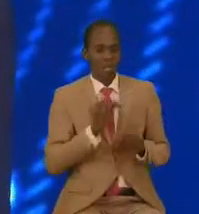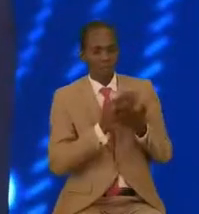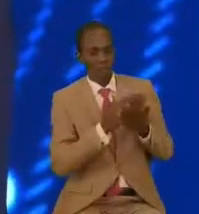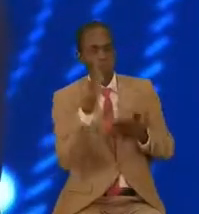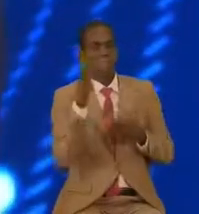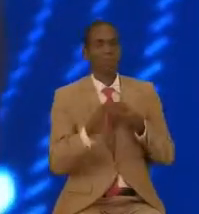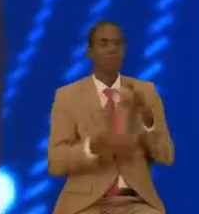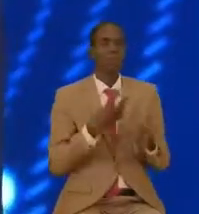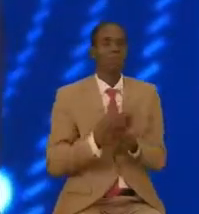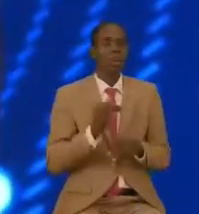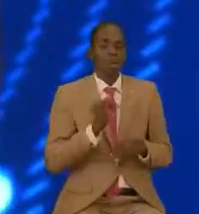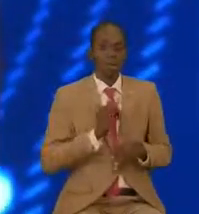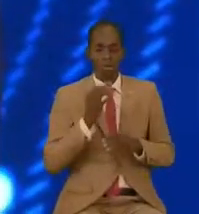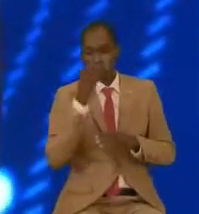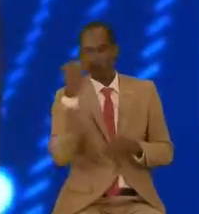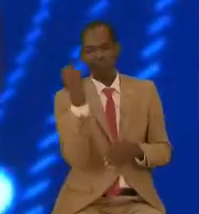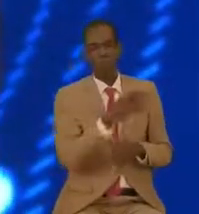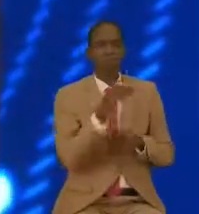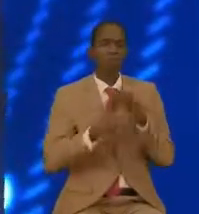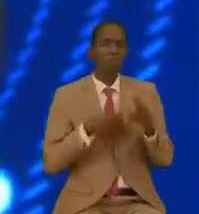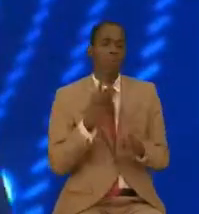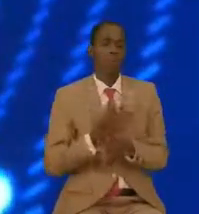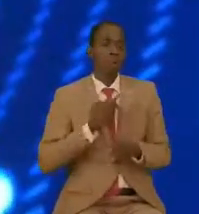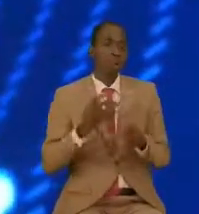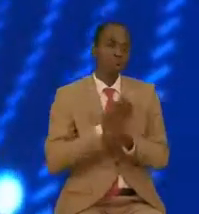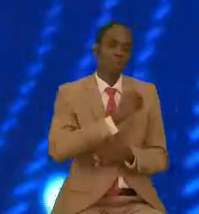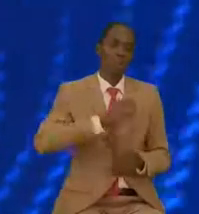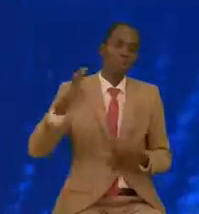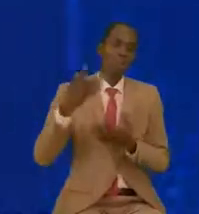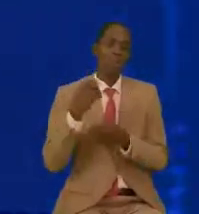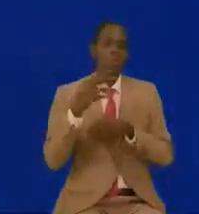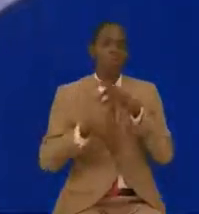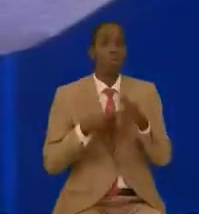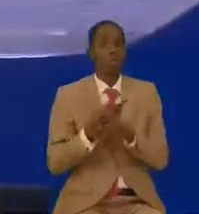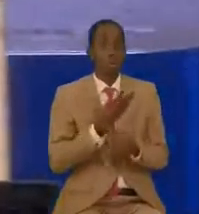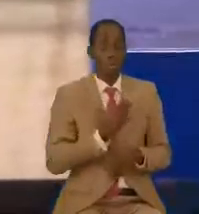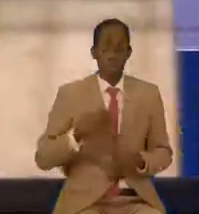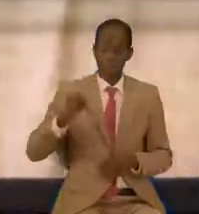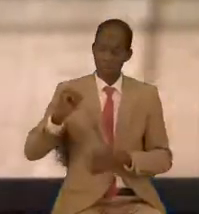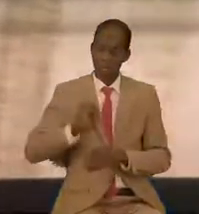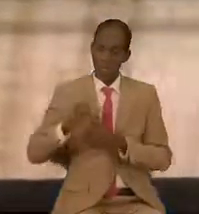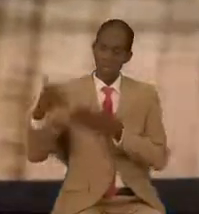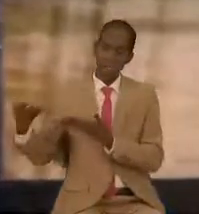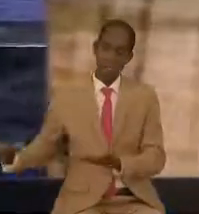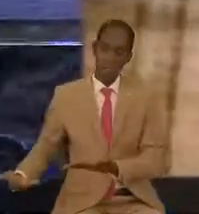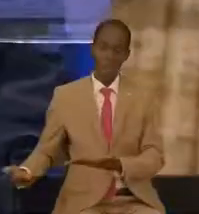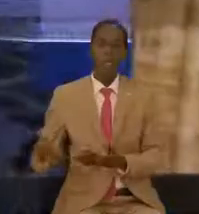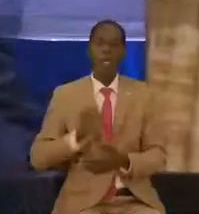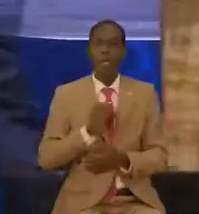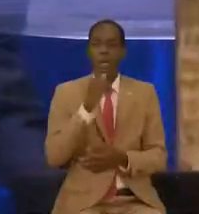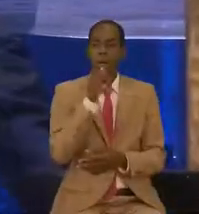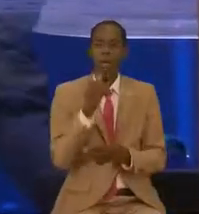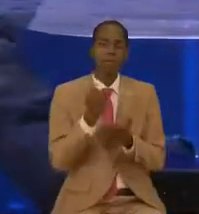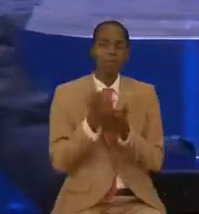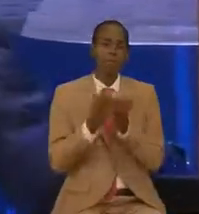monde. Je renonce au monde. Je jette le monde. Et moi, je suis crucifié pour